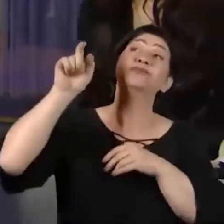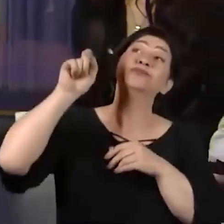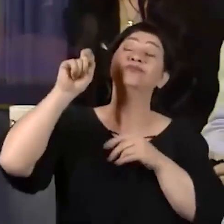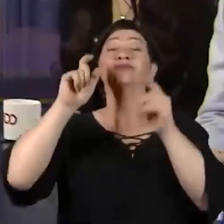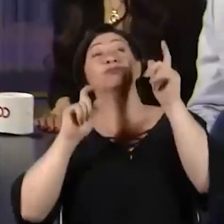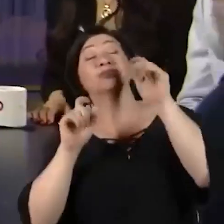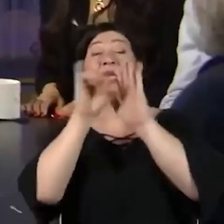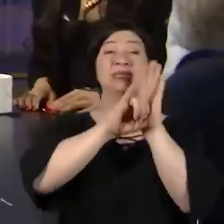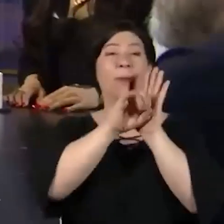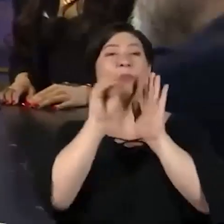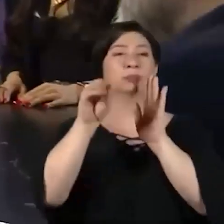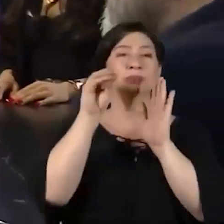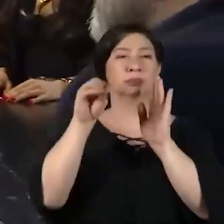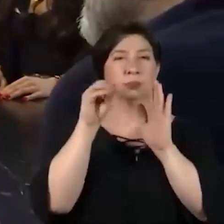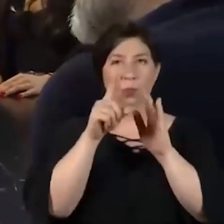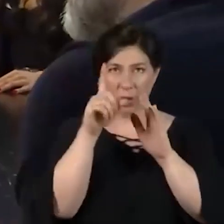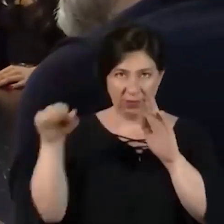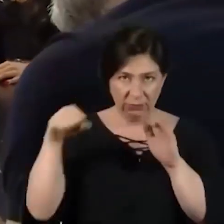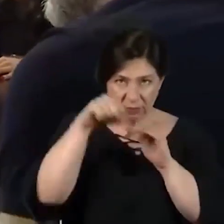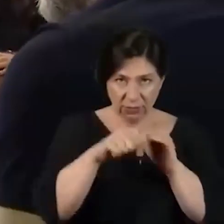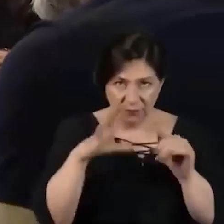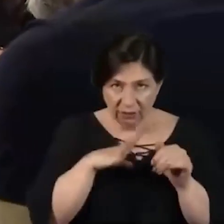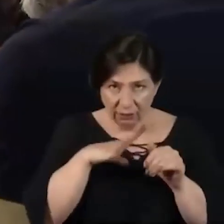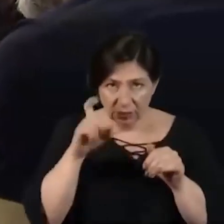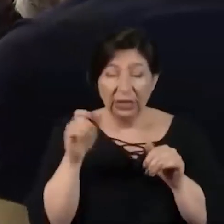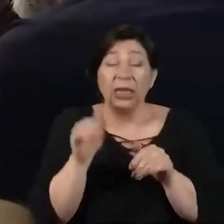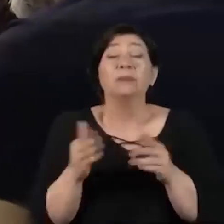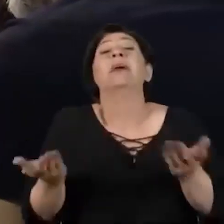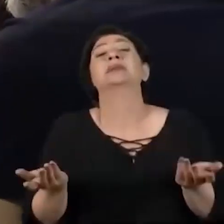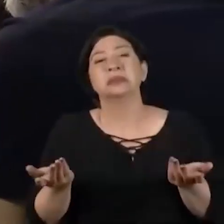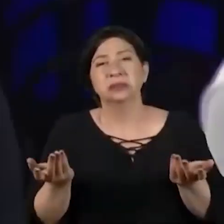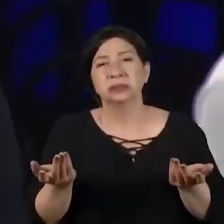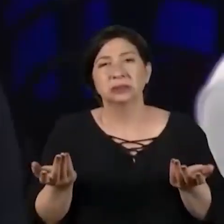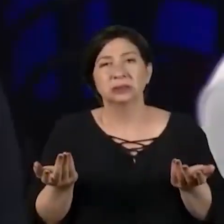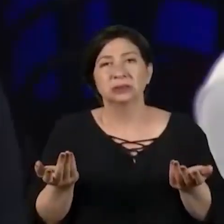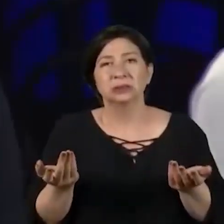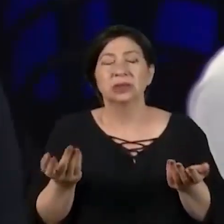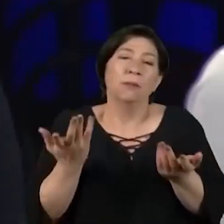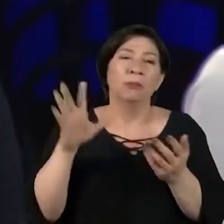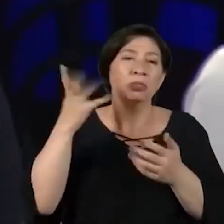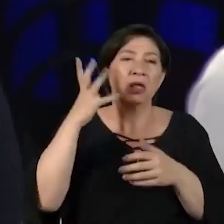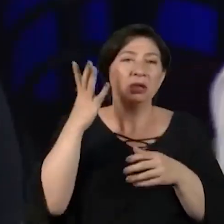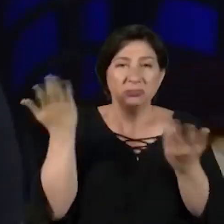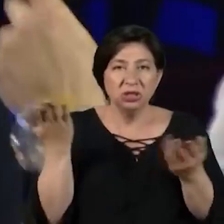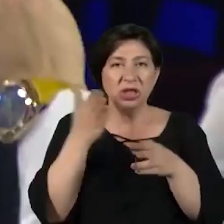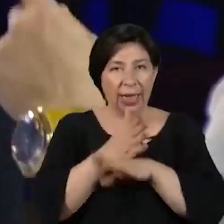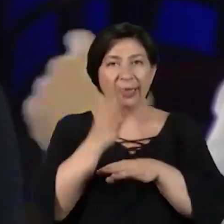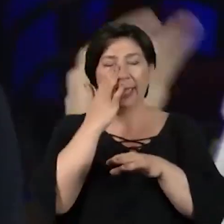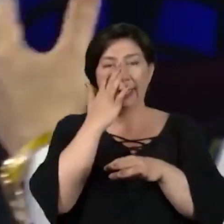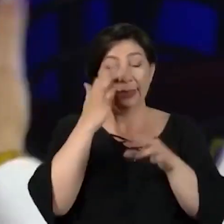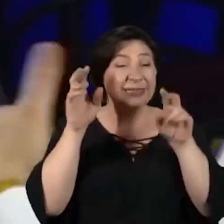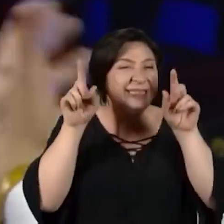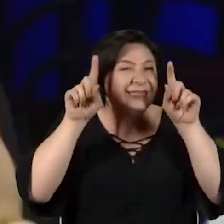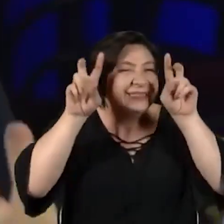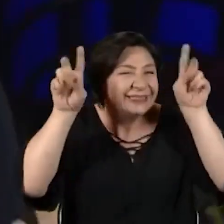çekip Instagram'a koyuyor diye böyle birisi getirdi mi? Getiremez. Çünkü belki de delirmiş hakikaten. Yani tırnak